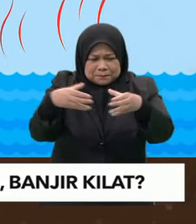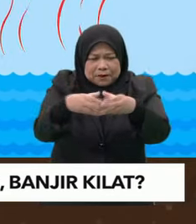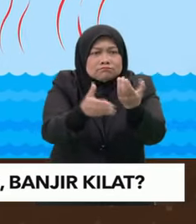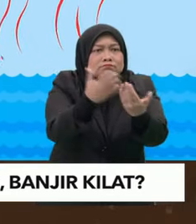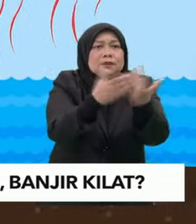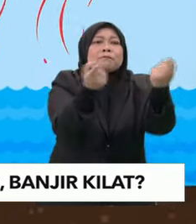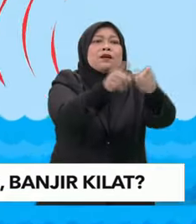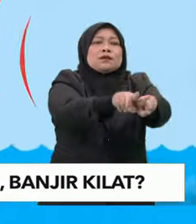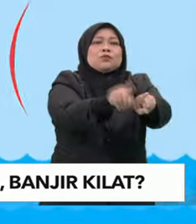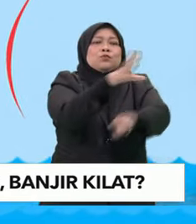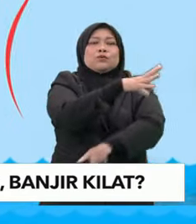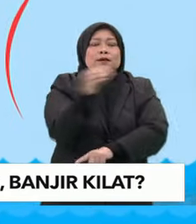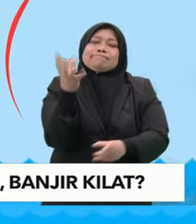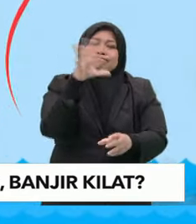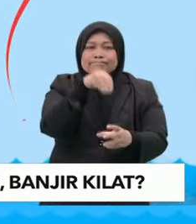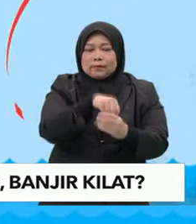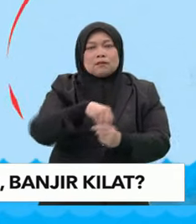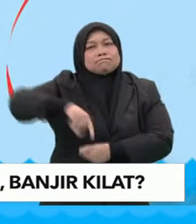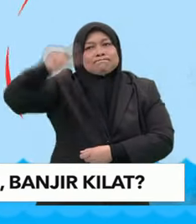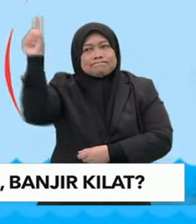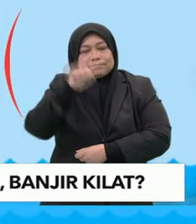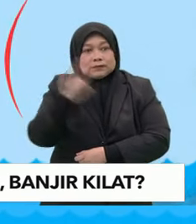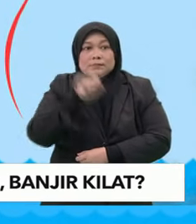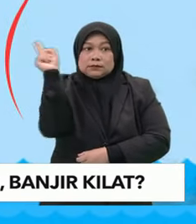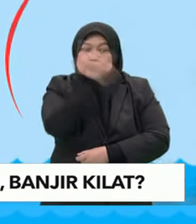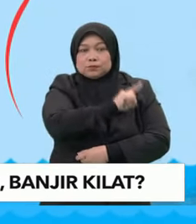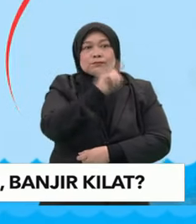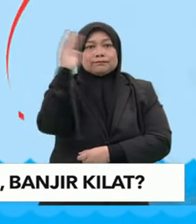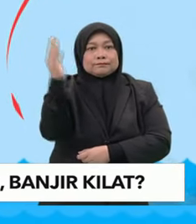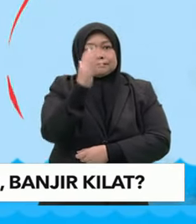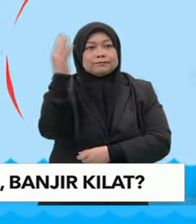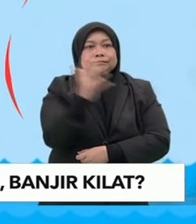berlaku sekaligus menjana ribut petir yang kuat.